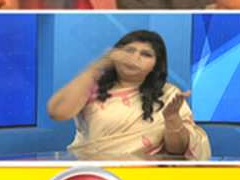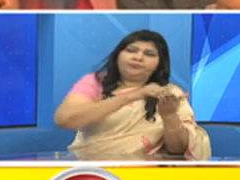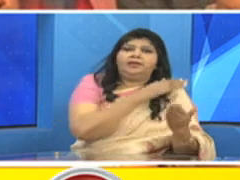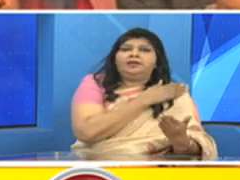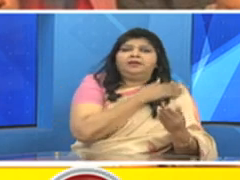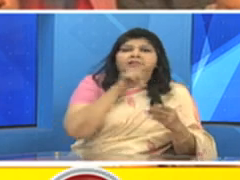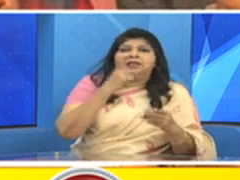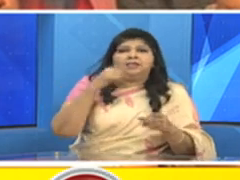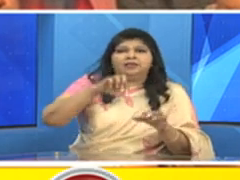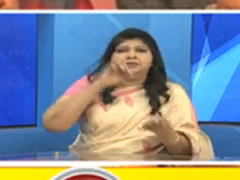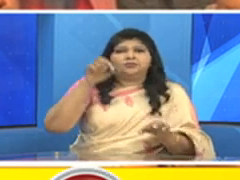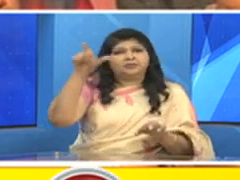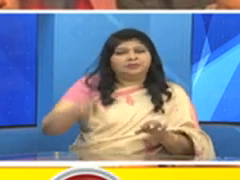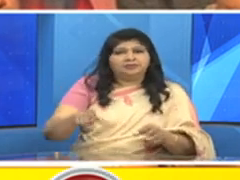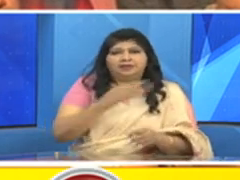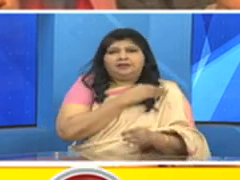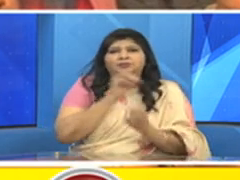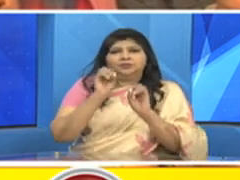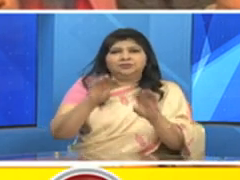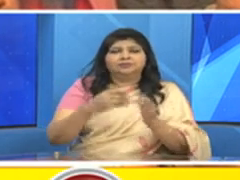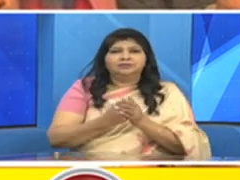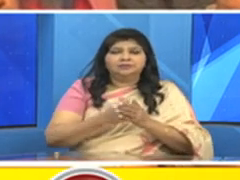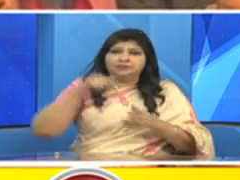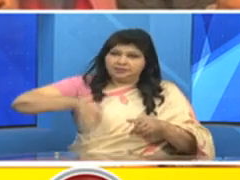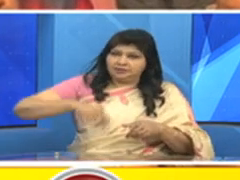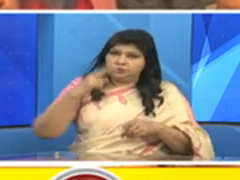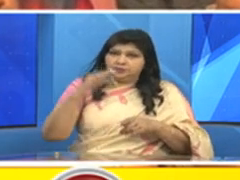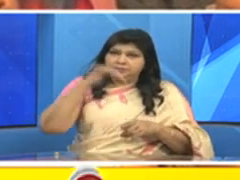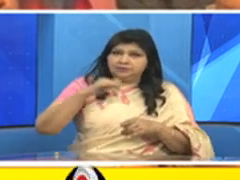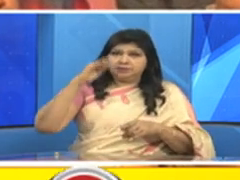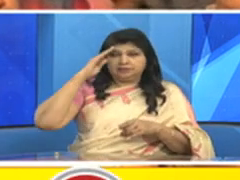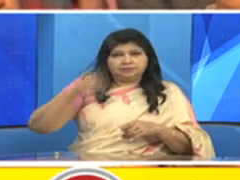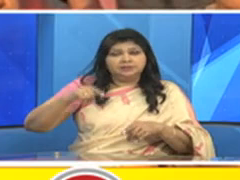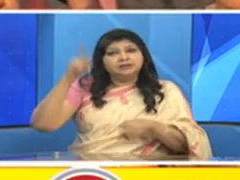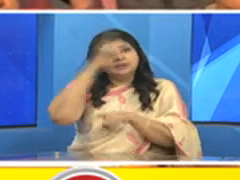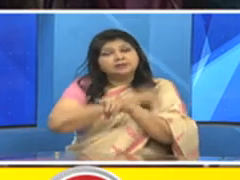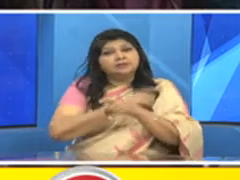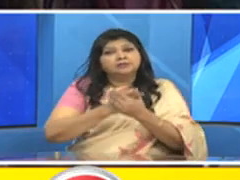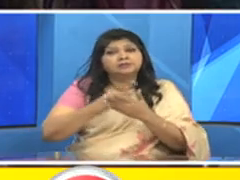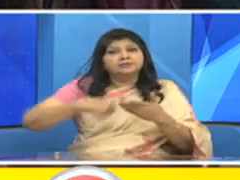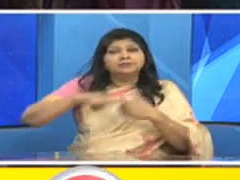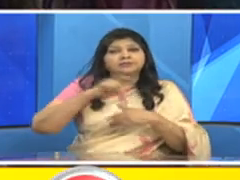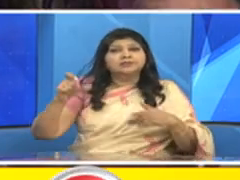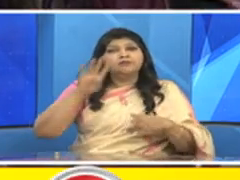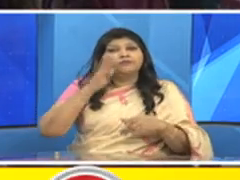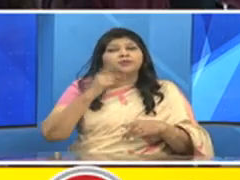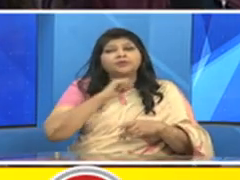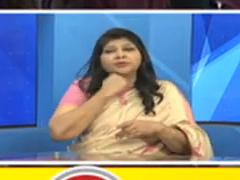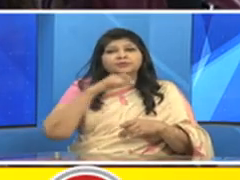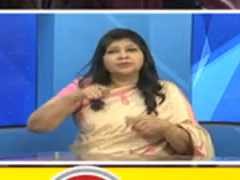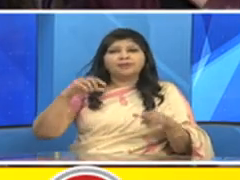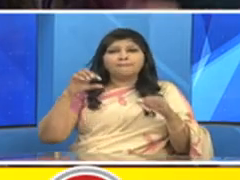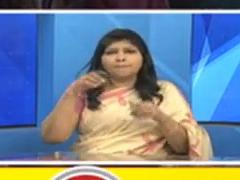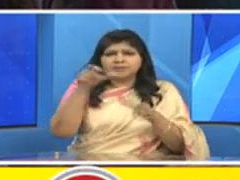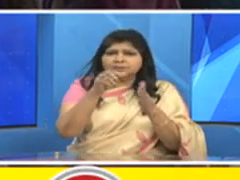इन्हीं में से किसी एक पर होगा। आज गणतंत्र दिवस के शुभ अवसर पर इन चारों युवाओं और इस मिशन